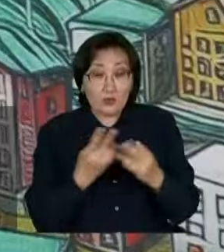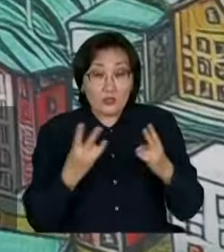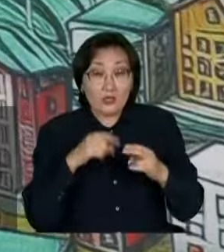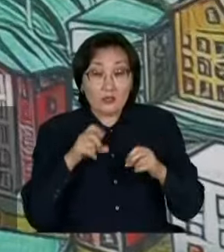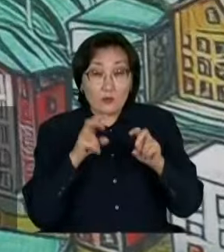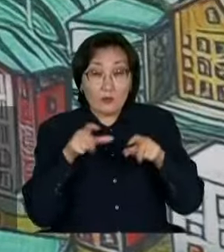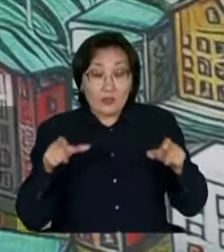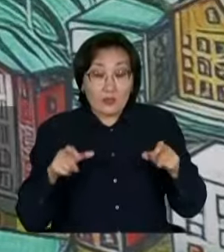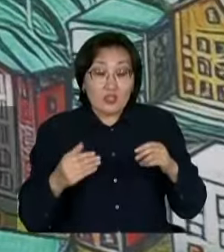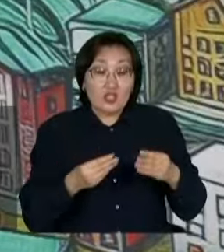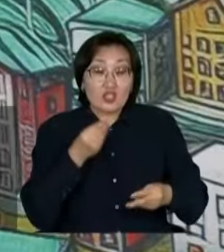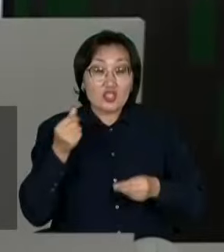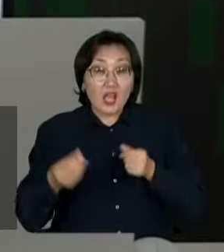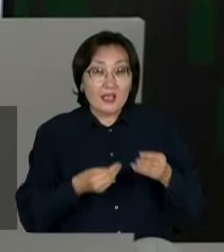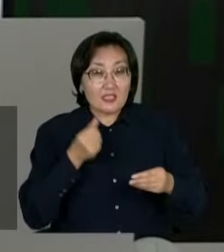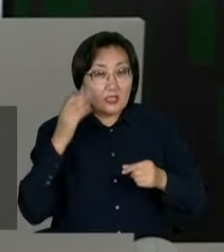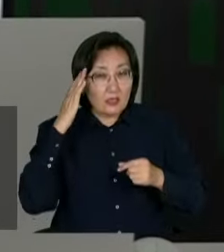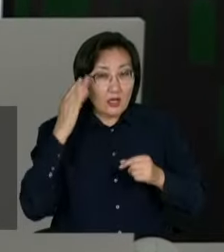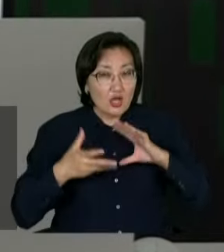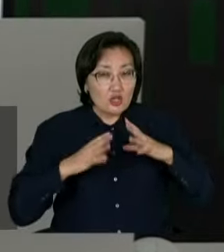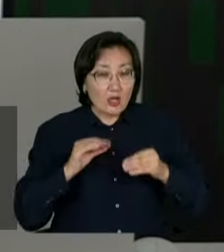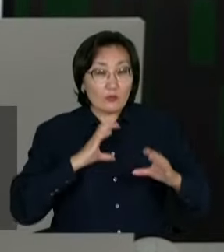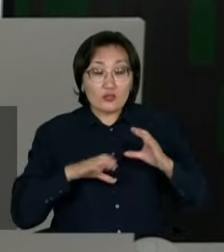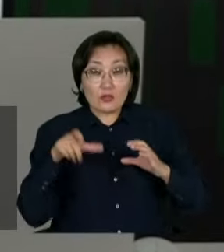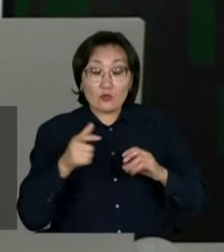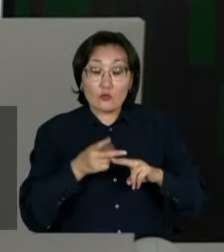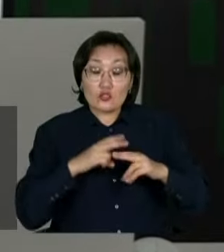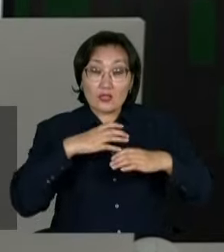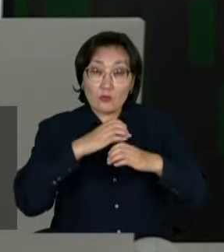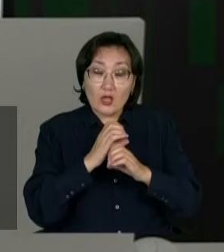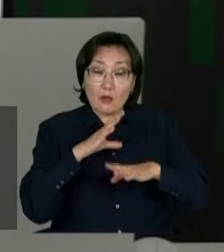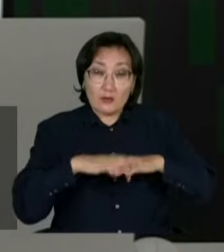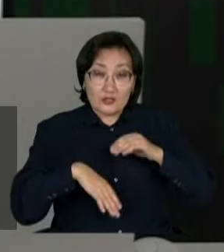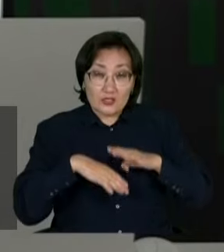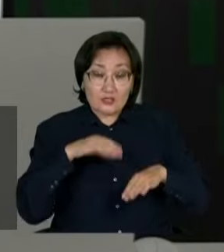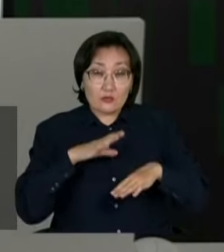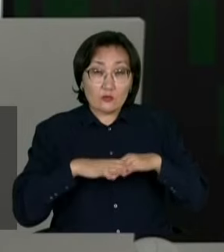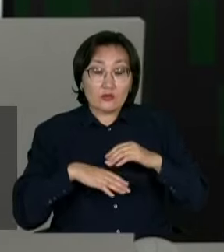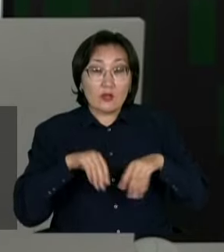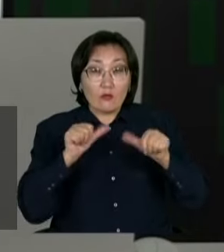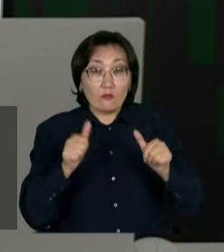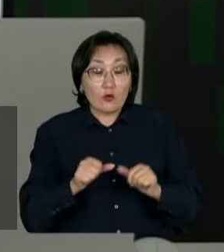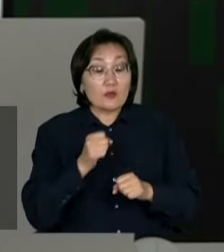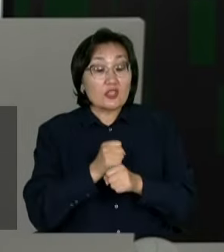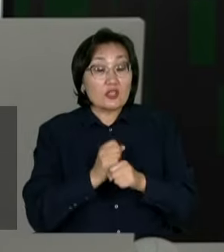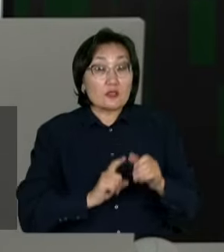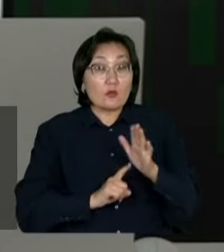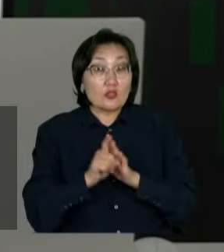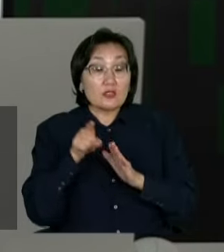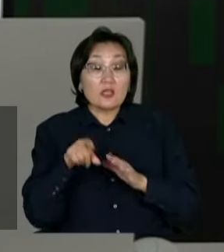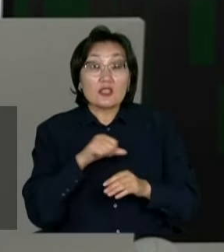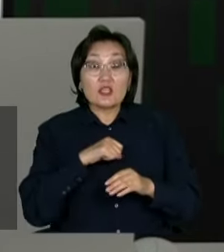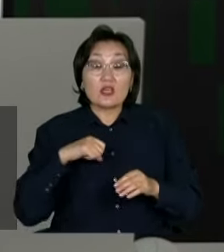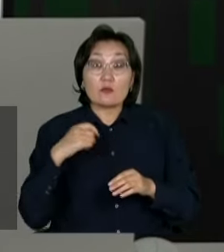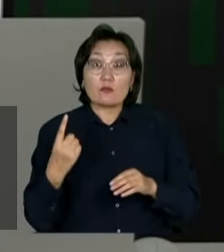мамандар. Енді жасанды интеллектіні жалпы студенттер осы лабораториялық практикалық жүзінде жасап бастайды. Онда ең